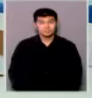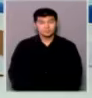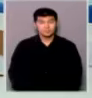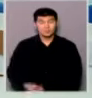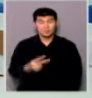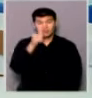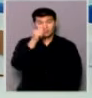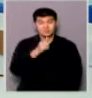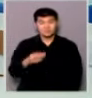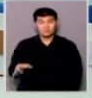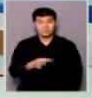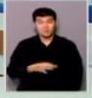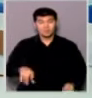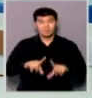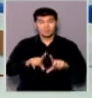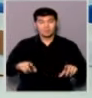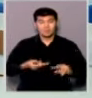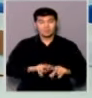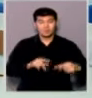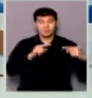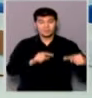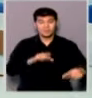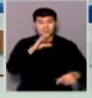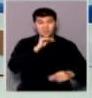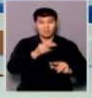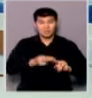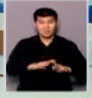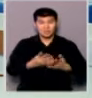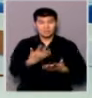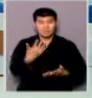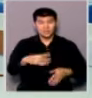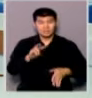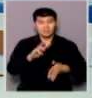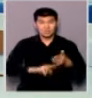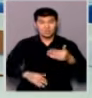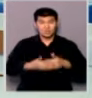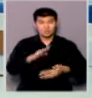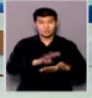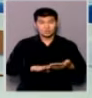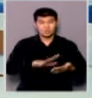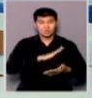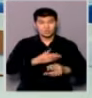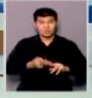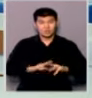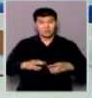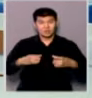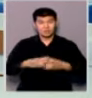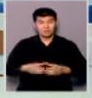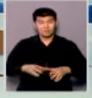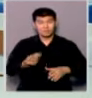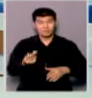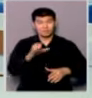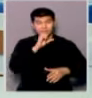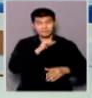За 2 месяца областным департаментом по противодействию коррупции составлено 5 административных протоколов, относящихся к категории